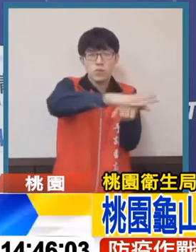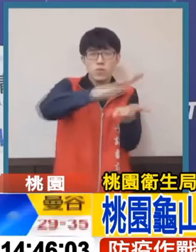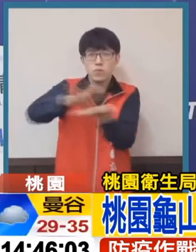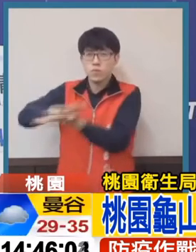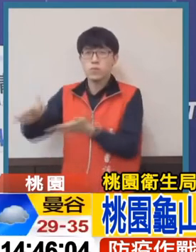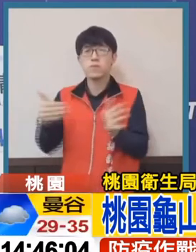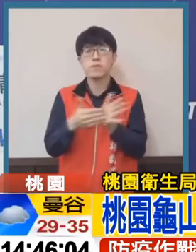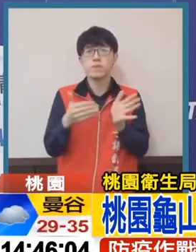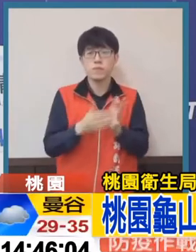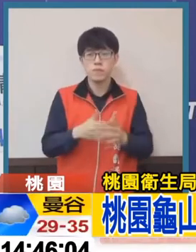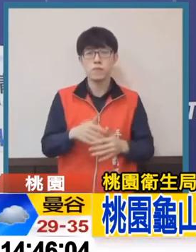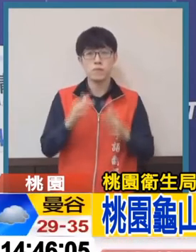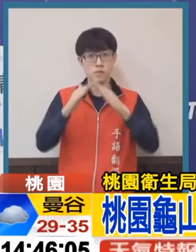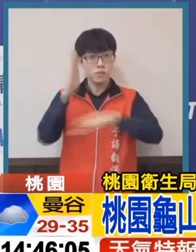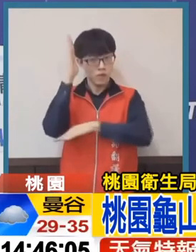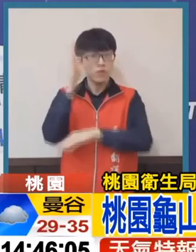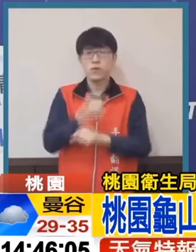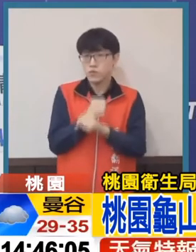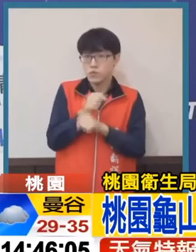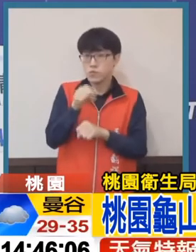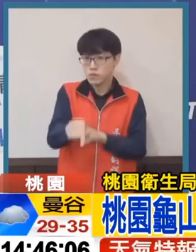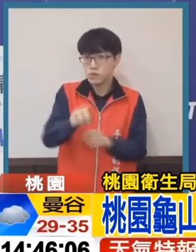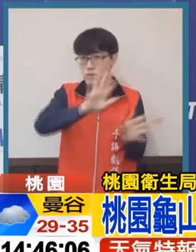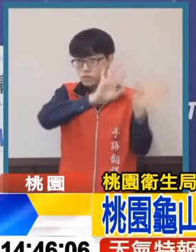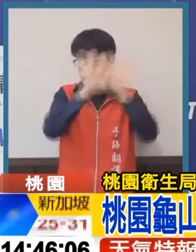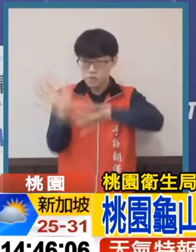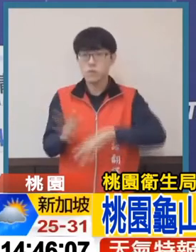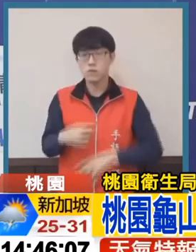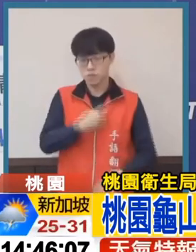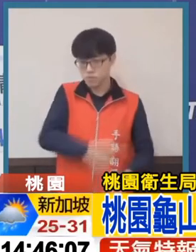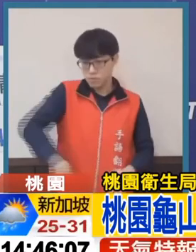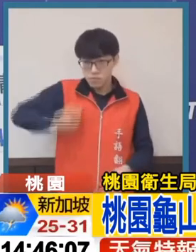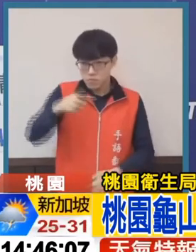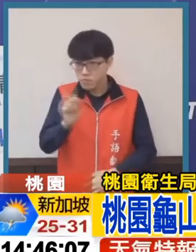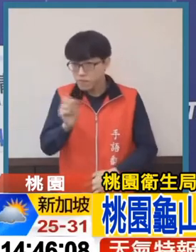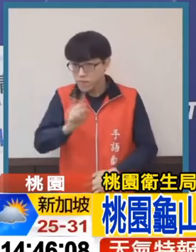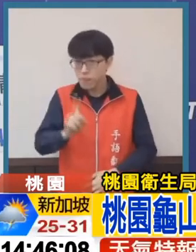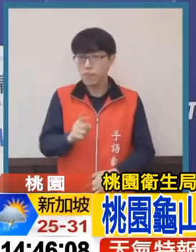续的来注意采检的结果以及员工的健康监测管理的情形。